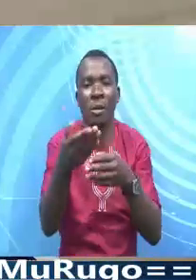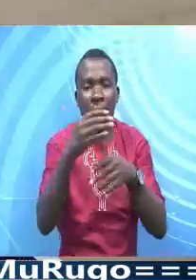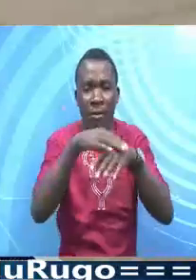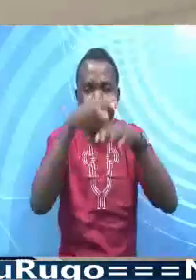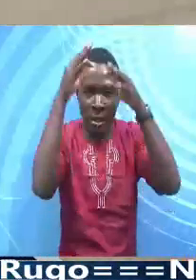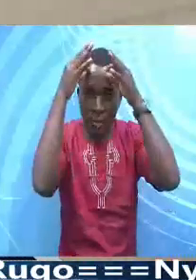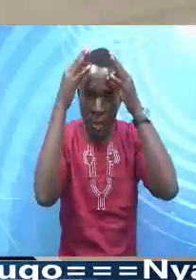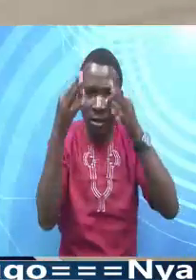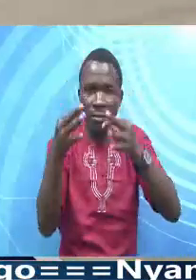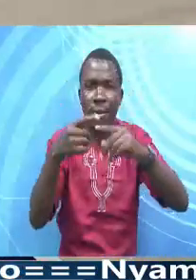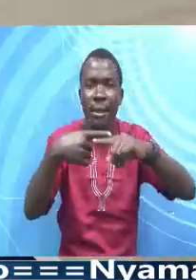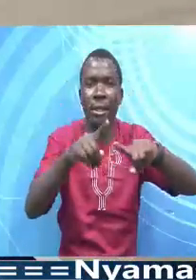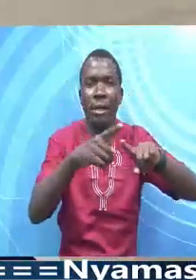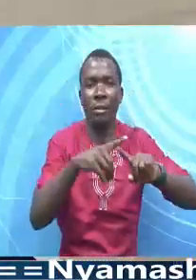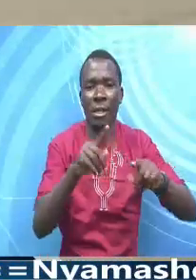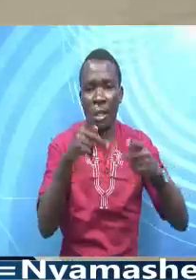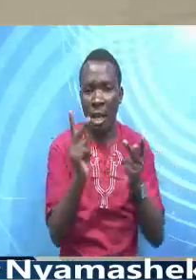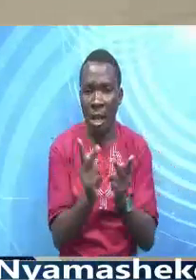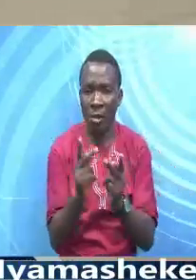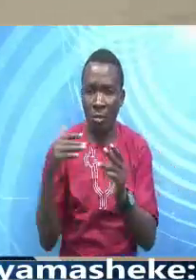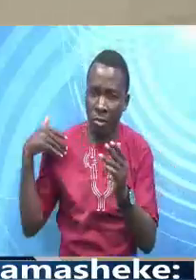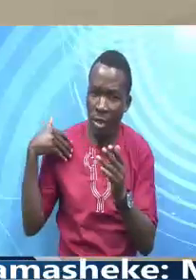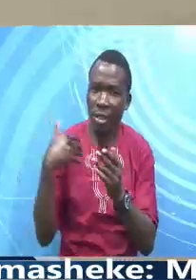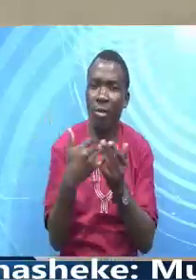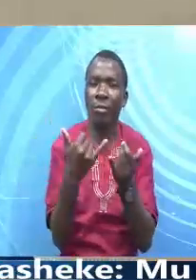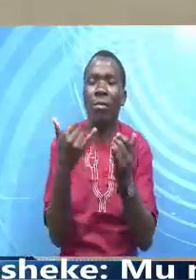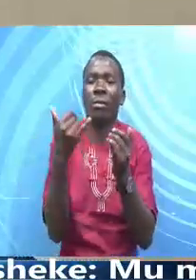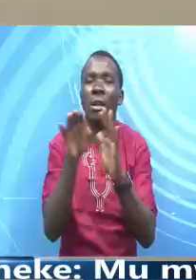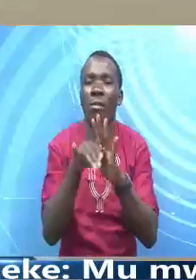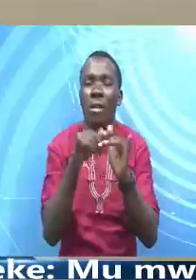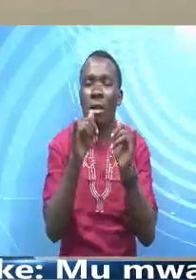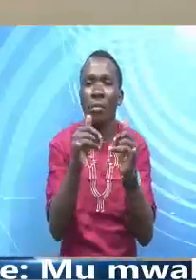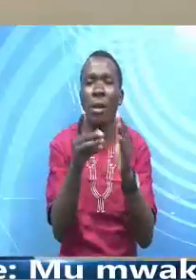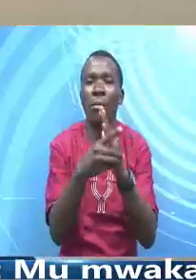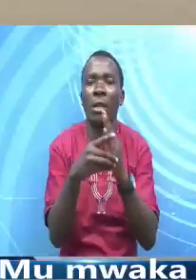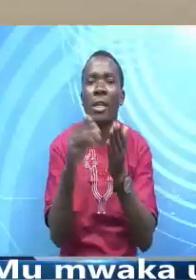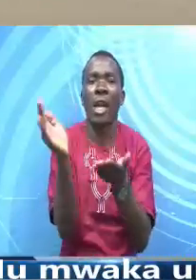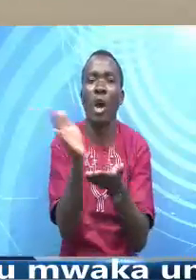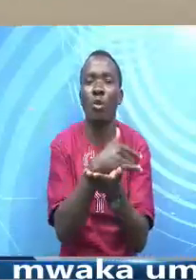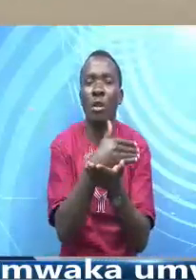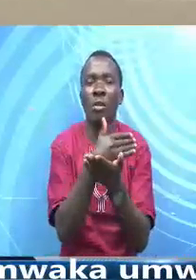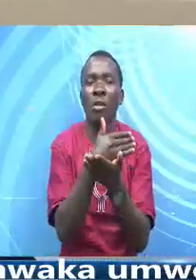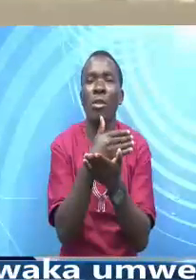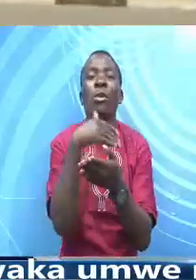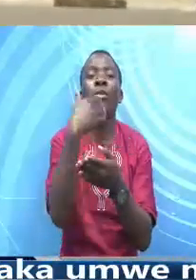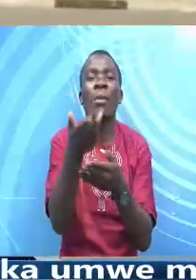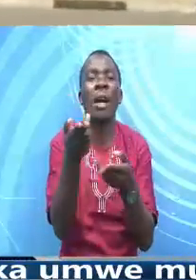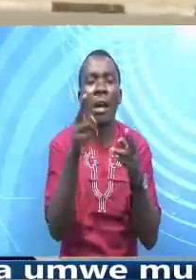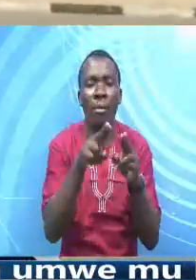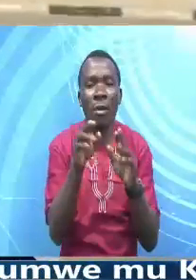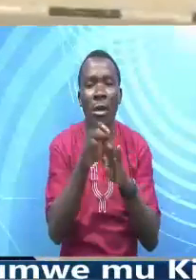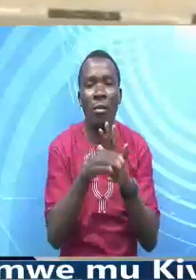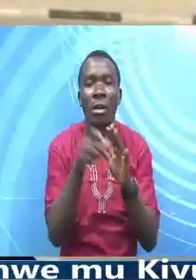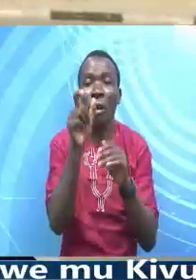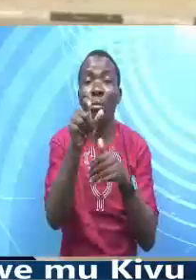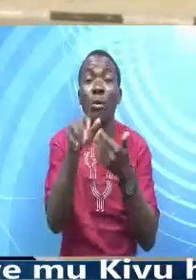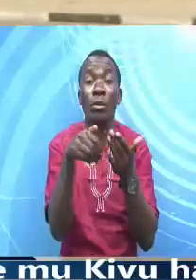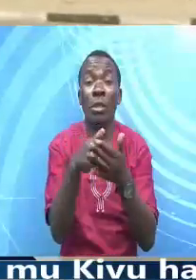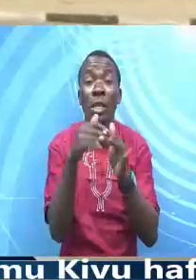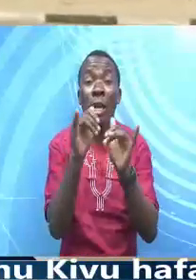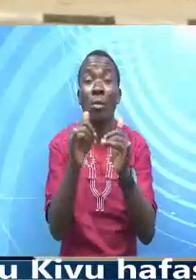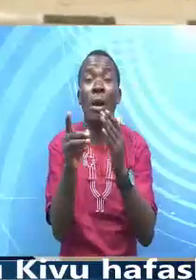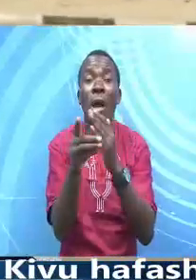ibyemezo bitandukanye. Aho kugeza kuri ubu gahunda ya guma mu karere isa n'iyakuweho, ahubwo hakaza gahunda y'uko buri muntu wese agomba kuguma mu